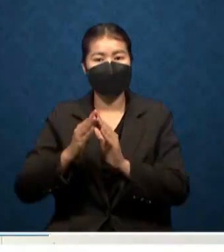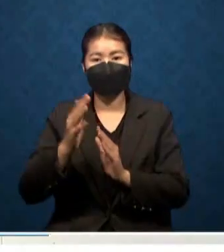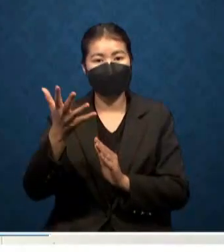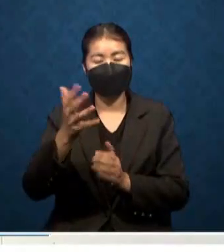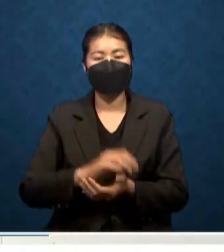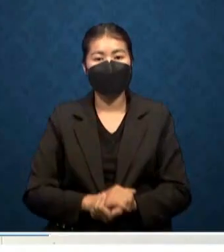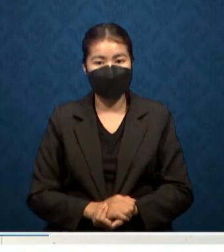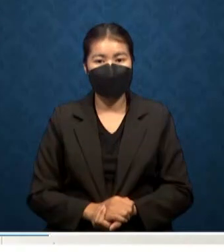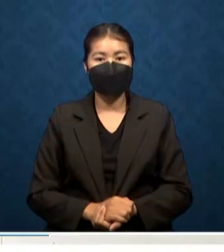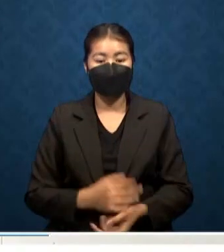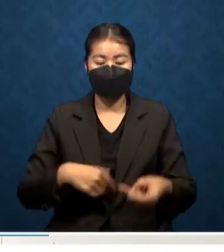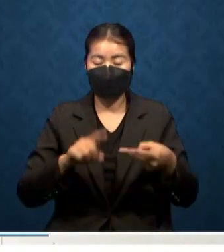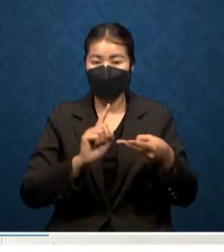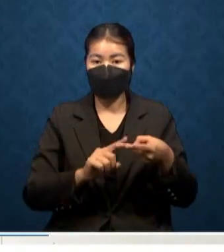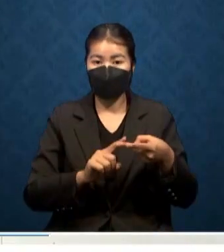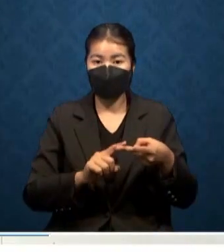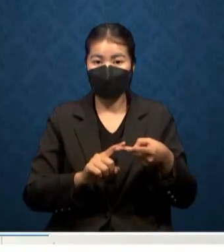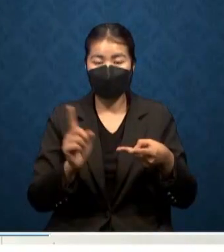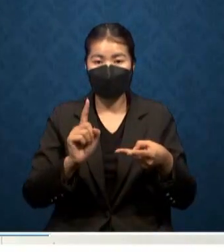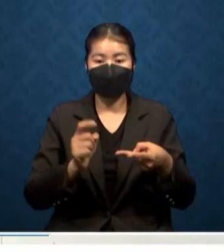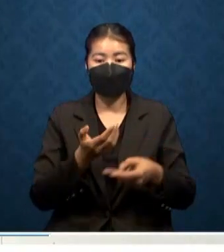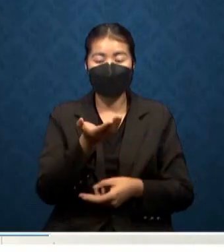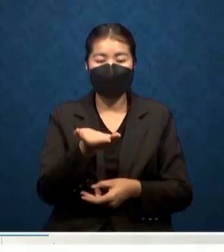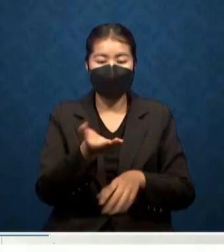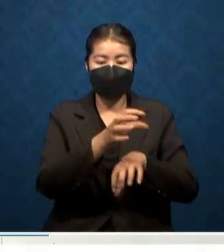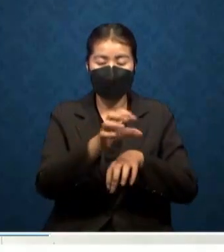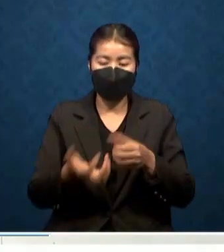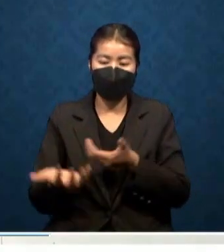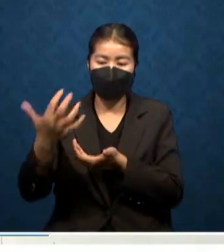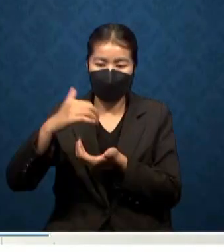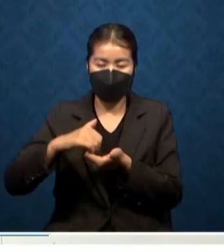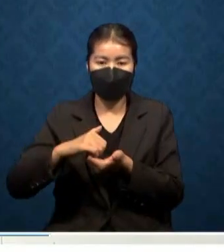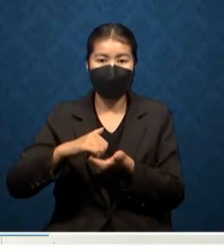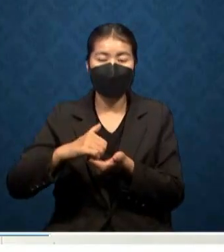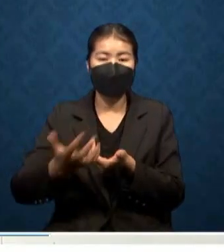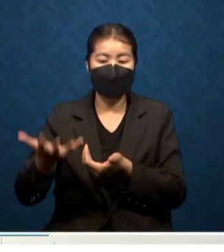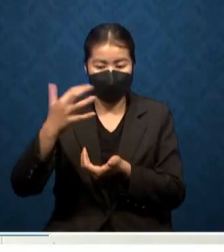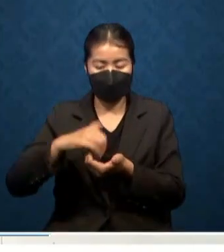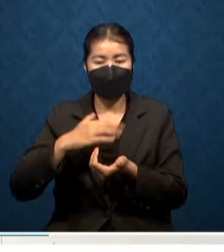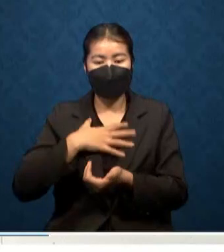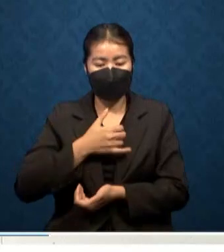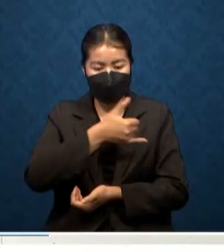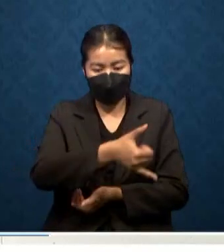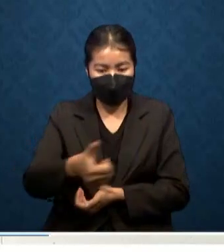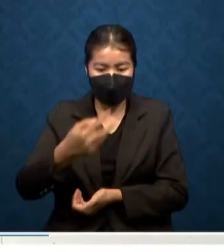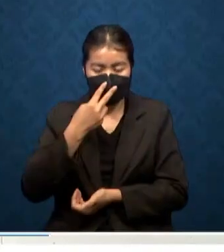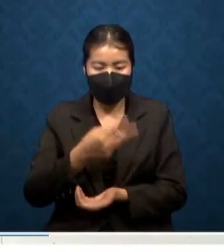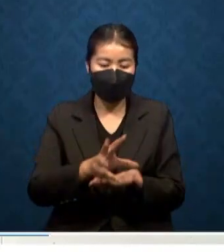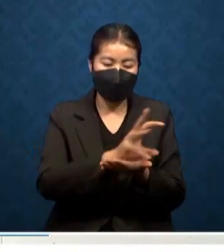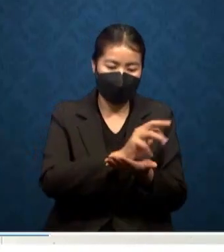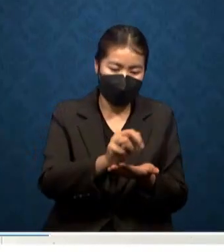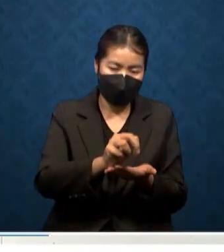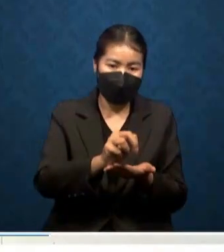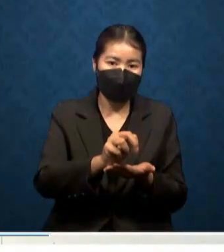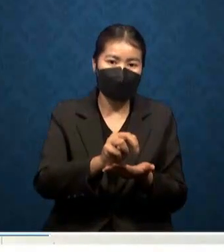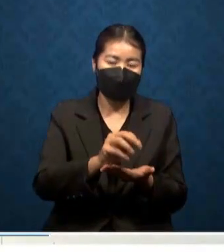ที่ 2ที่ท่านให้ไปหาความร่วมมือกับหน่วยงานที่เป็นภาคีนั้นเราก็เราลงไปทำเลยนะครับมหาวิทยาลัยในตอนนี้คิด